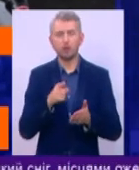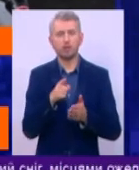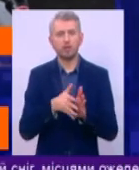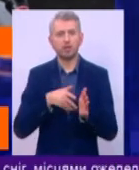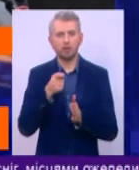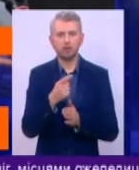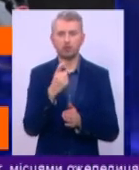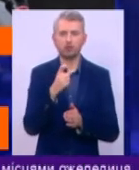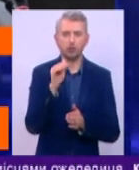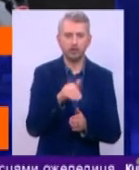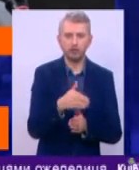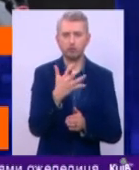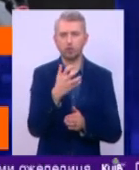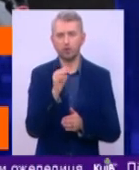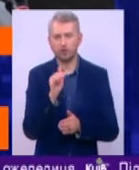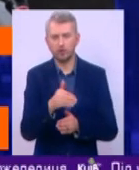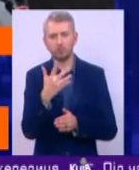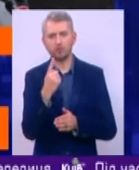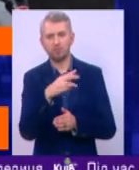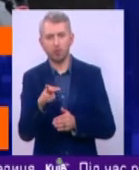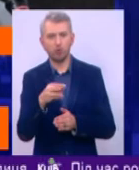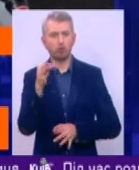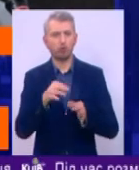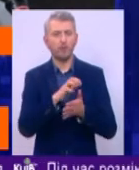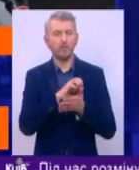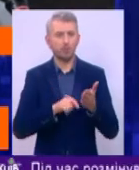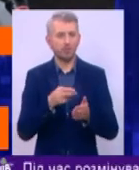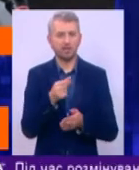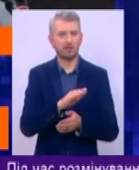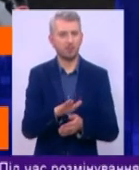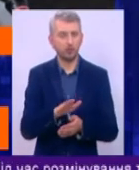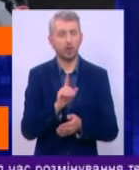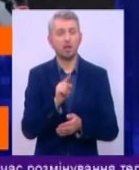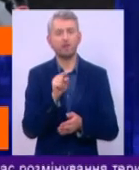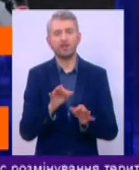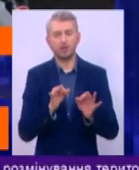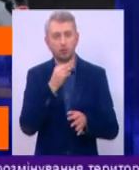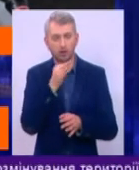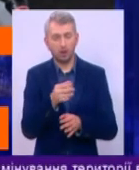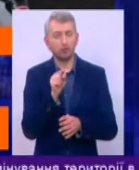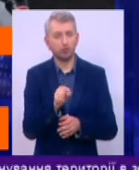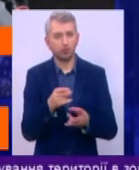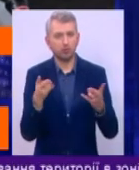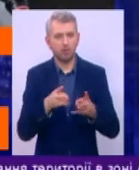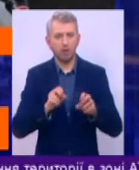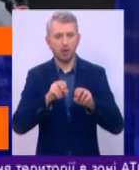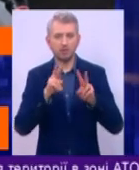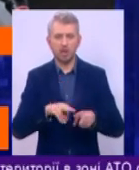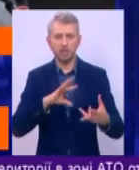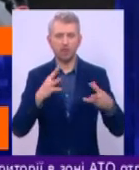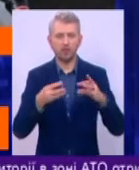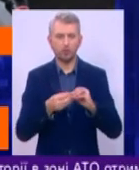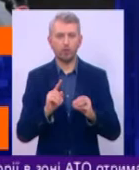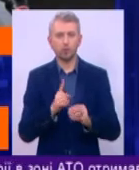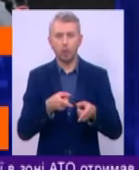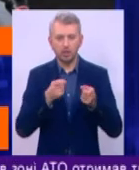там 100 тисяч, 500, мільйон, судовий збір ви не сплачуєте. Але ви вірно зазначили, тут треба експертний висновок,